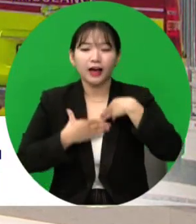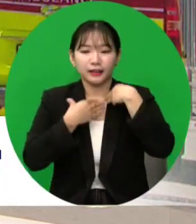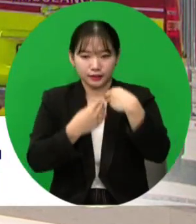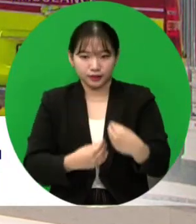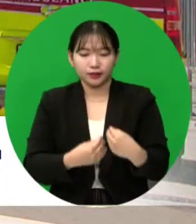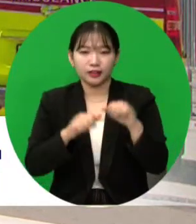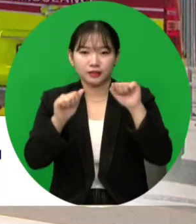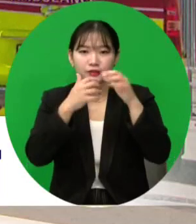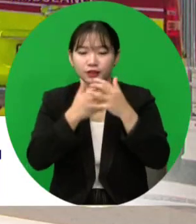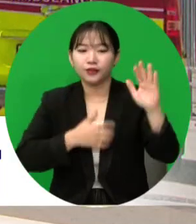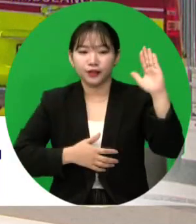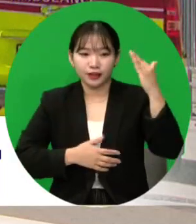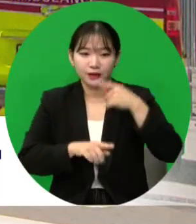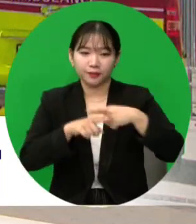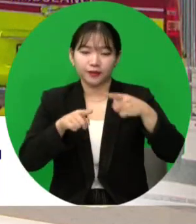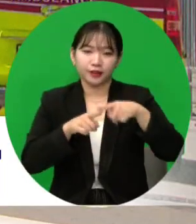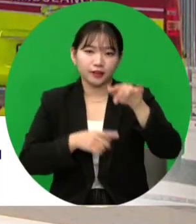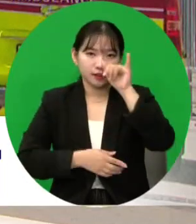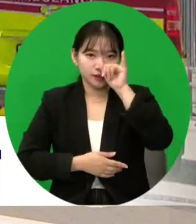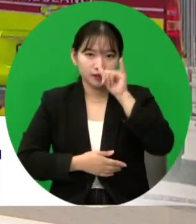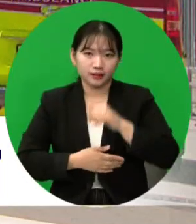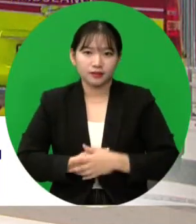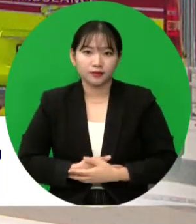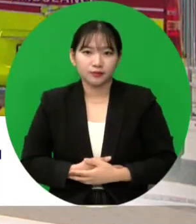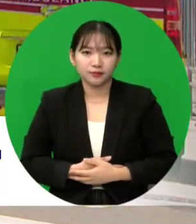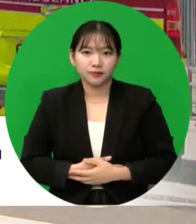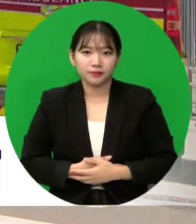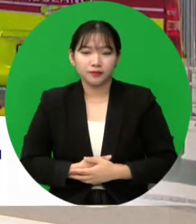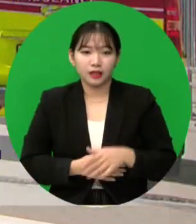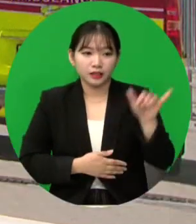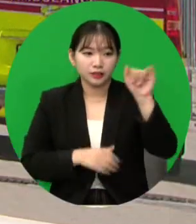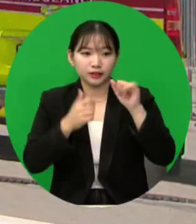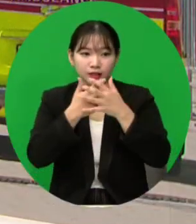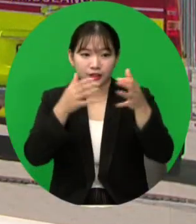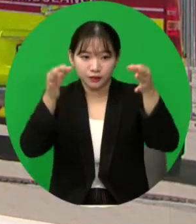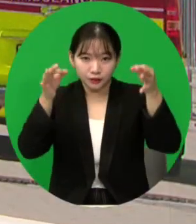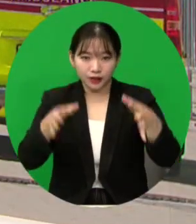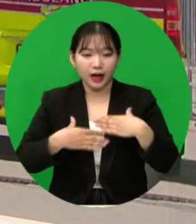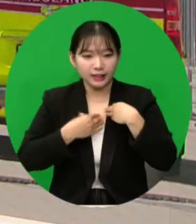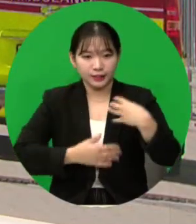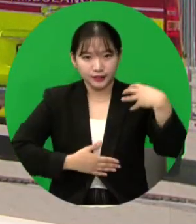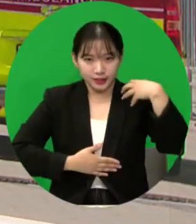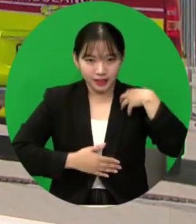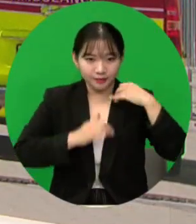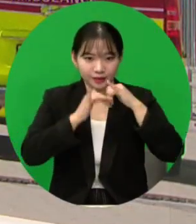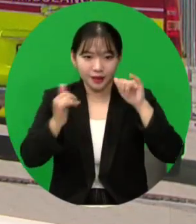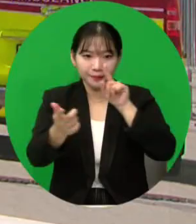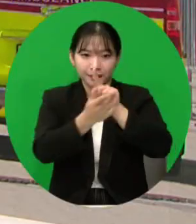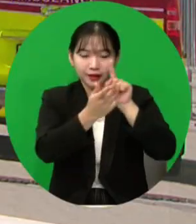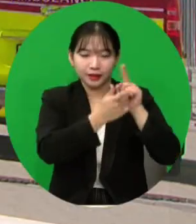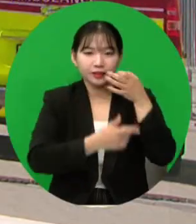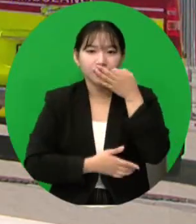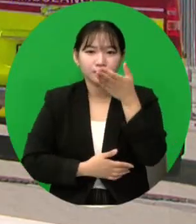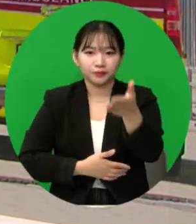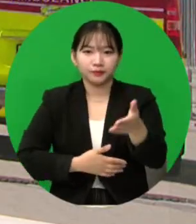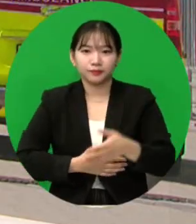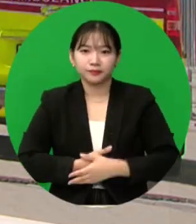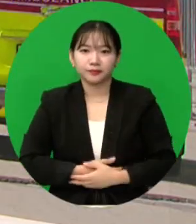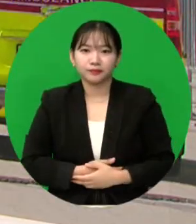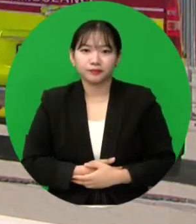안전한 체전이었다는 평가가 나오고 있습니다. 허인조 앵커가 전국 체전 기간 안전을 책임진 사람들을